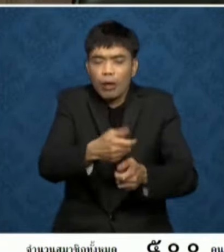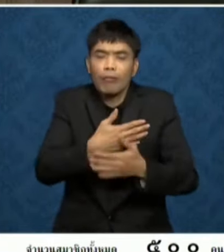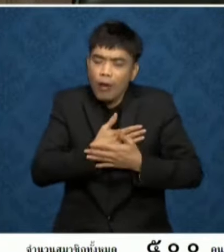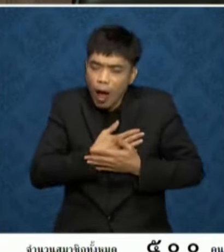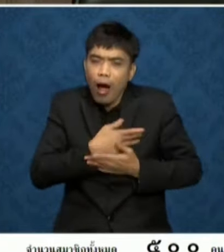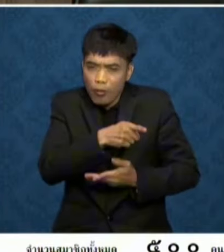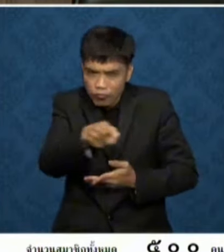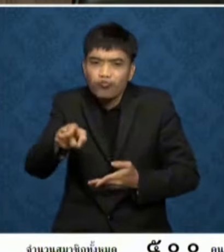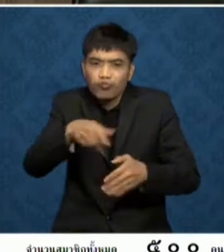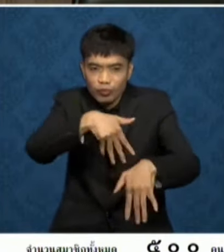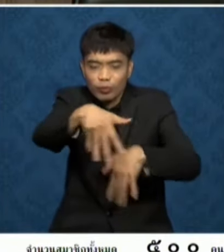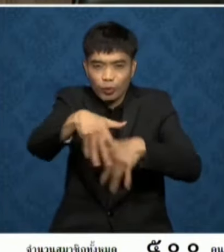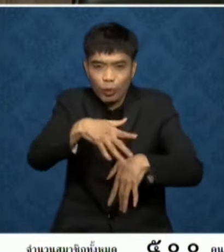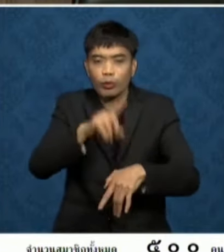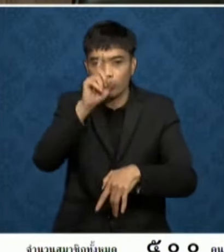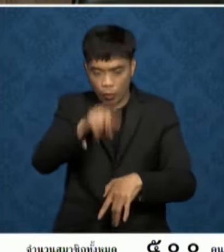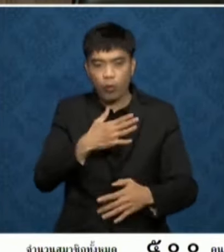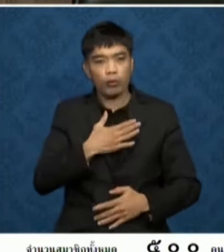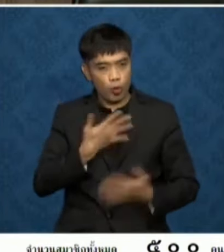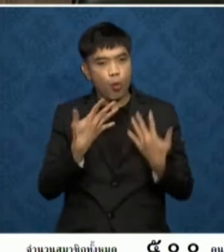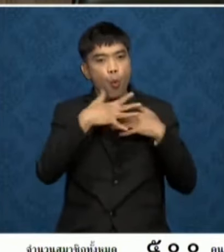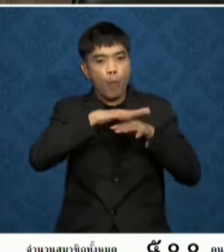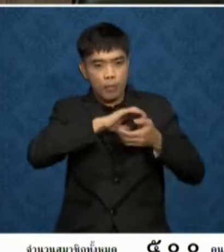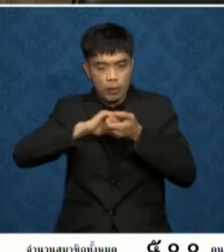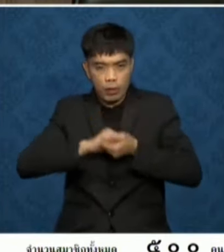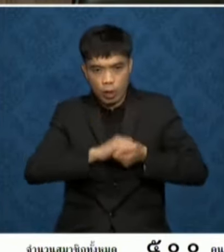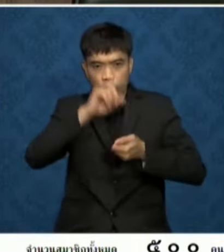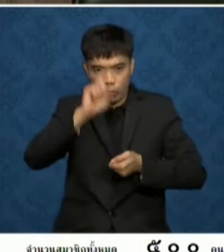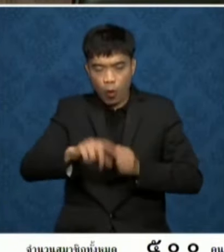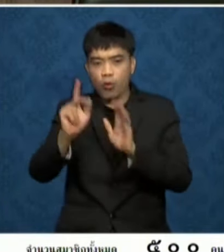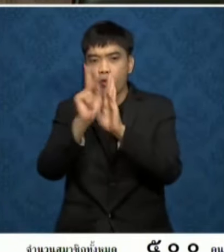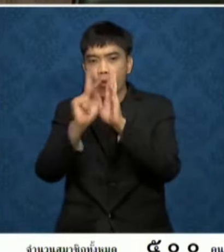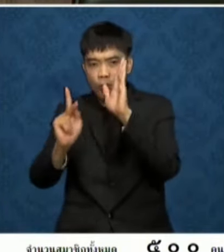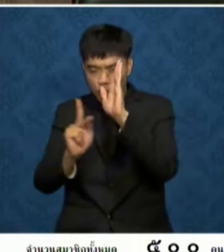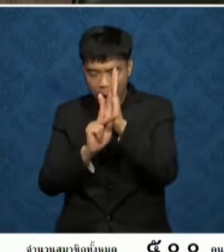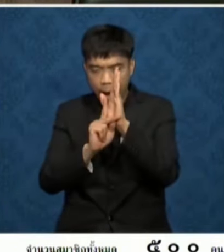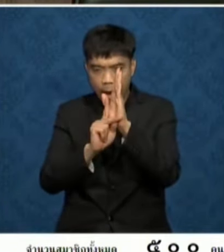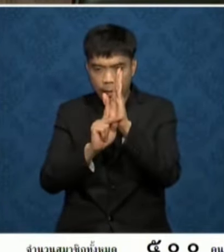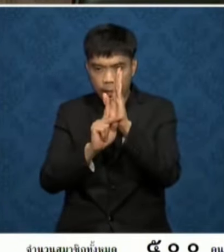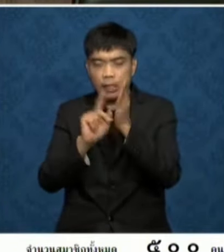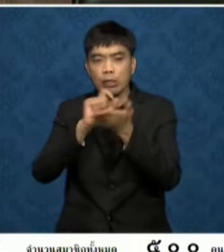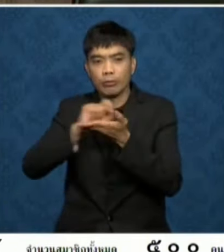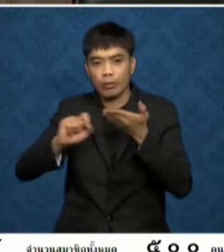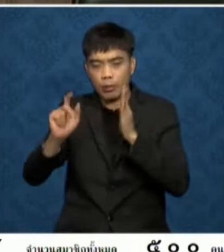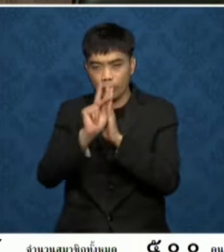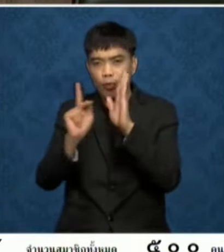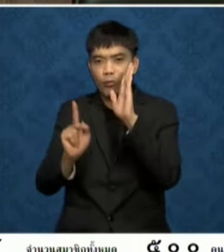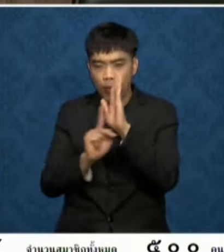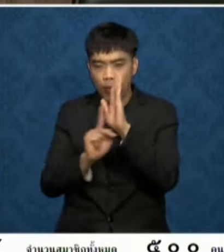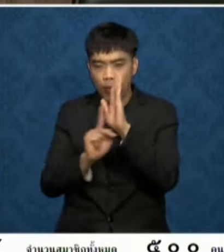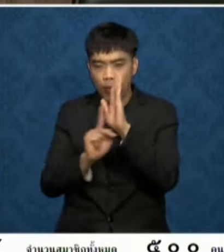ก้าวไกลในการช่วยกันปรับโครงสร้างปาล์มในการออกกฎหมายครับผมเข้าใจครับหลายคนในที่นี้มีธุรกิจเกี่ยวกับปาล์มน้ำมัน